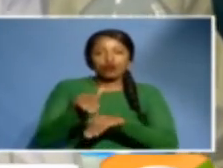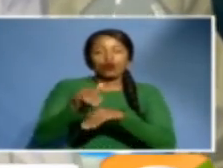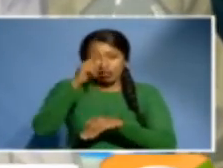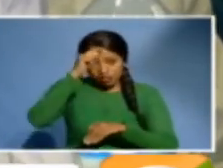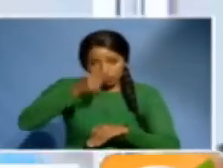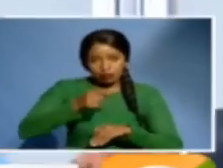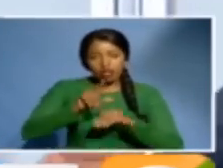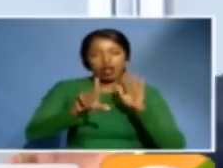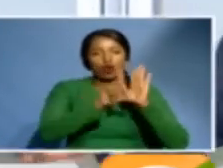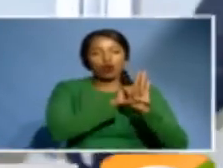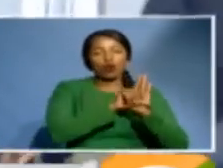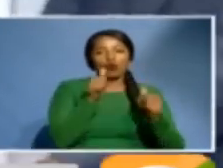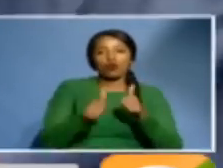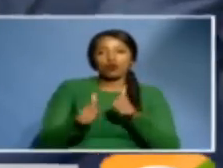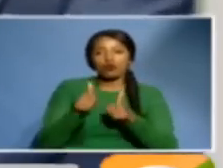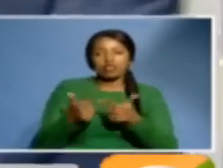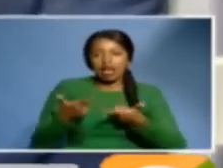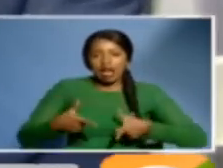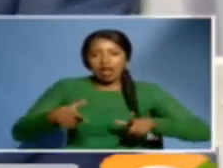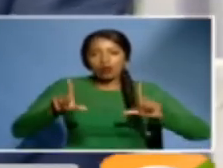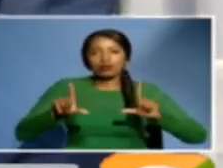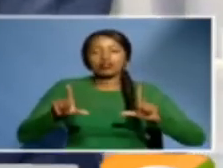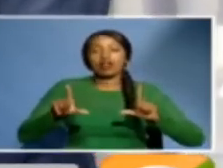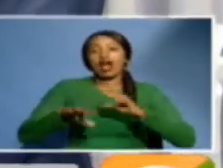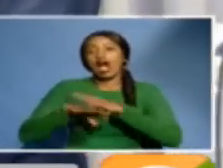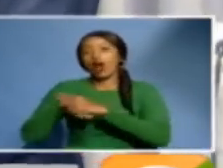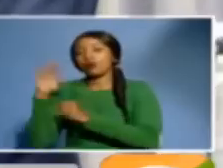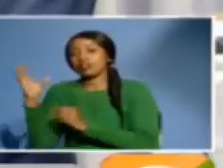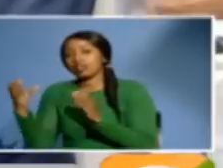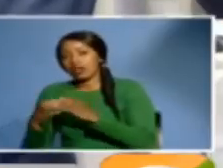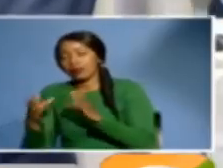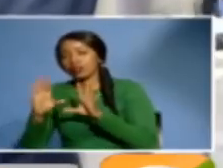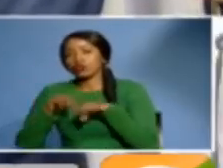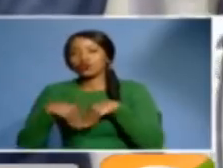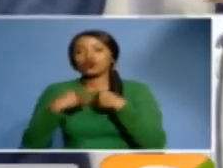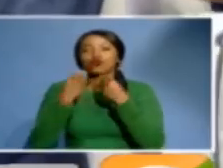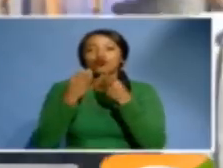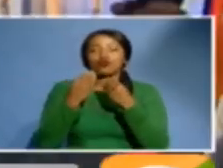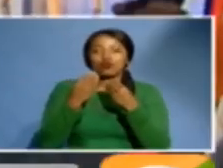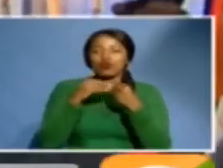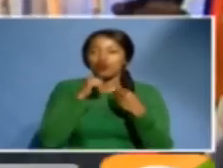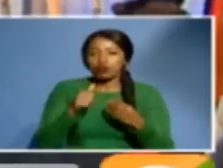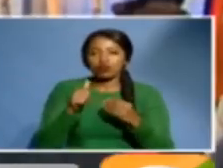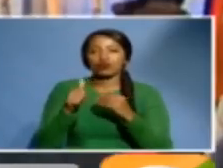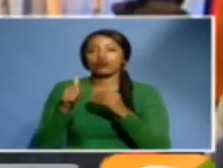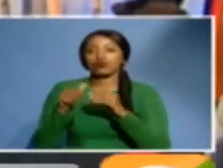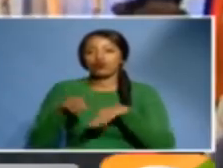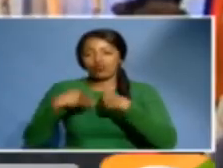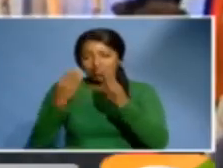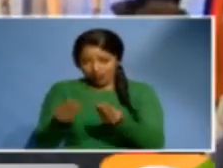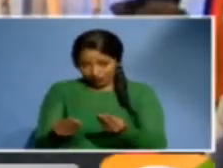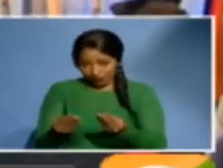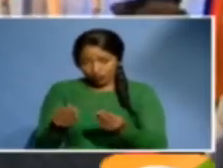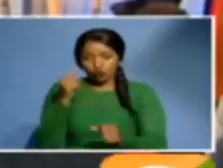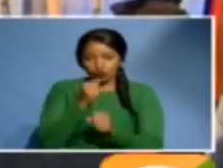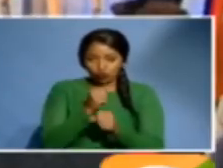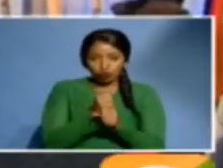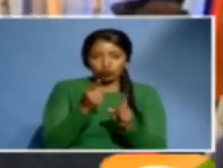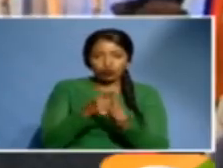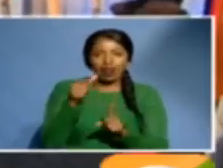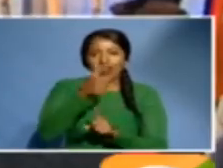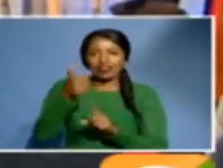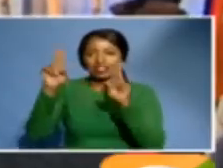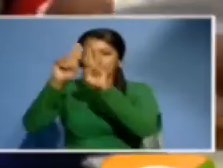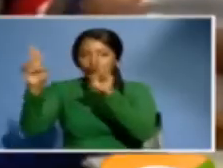za kigeni kupewa kazi za ujenzi ambazo zinaweza kufanywa na Wakenya. Tukisalia hapa jijini Nairobi, nchi